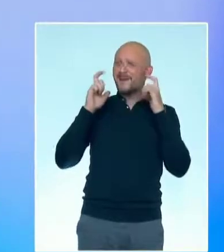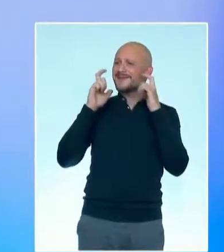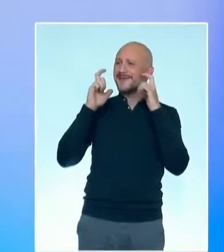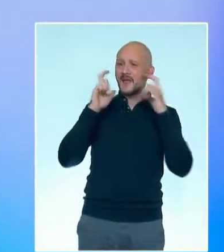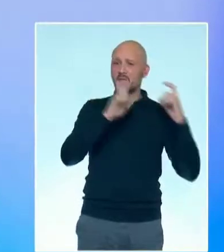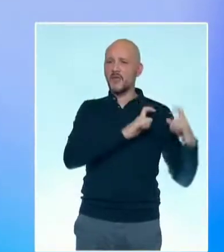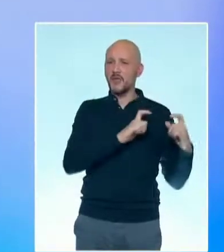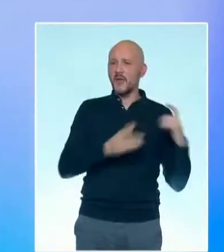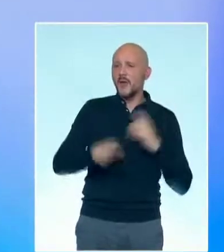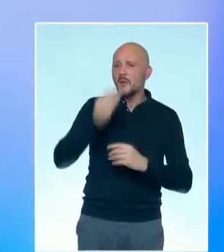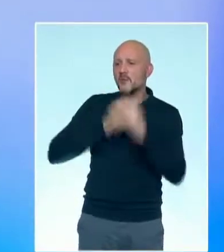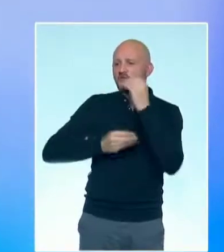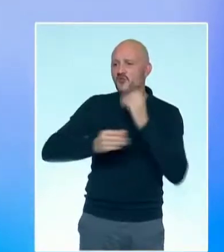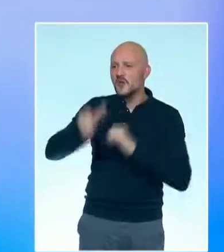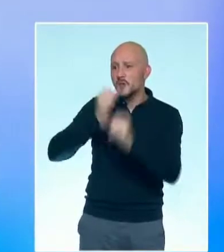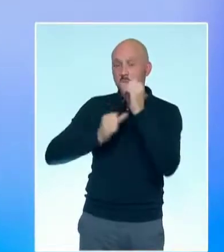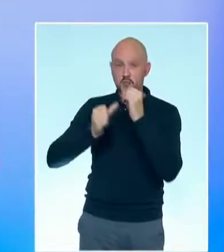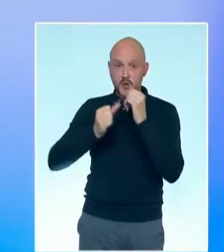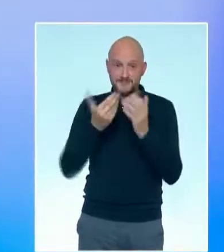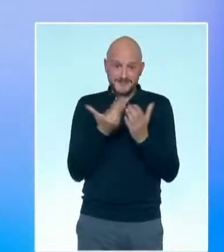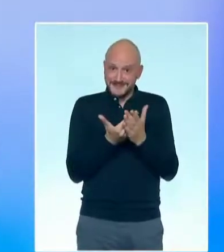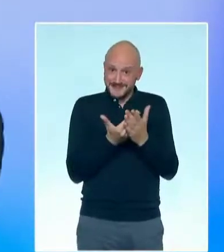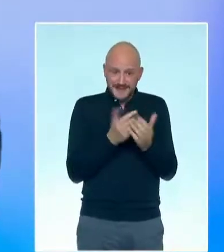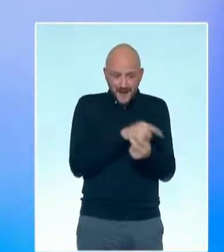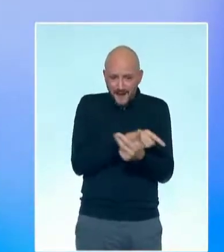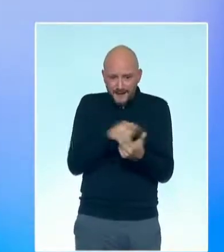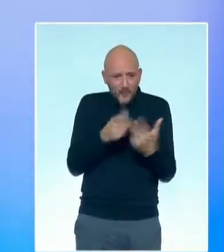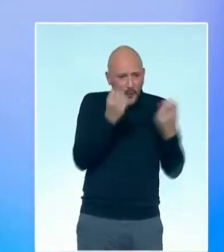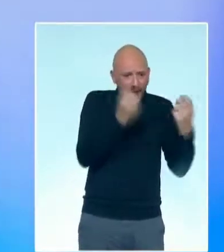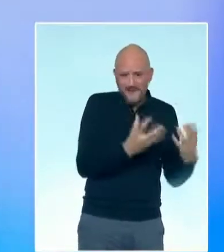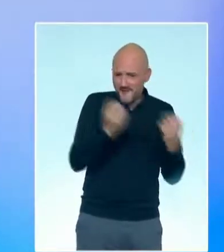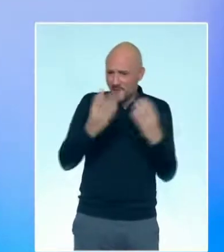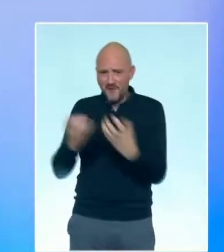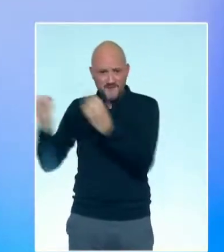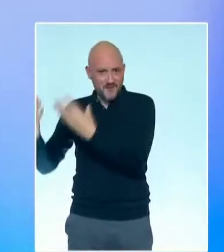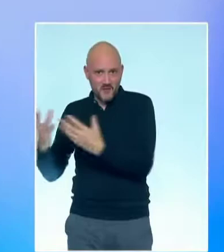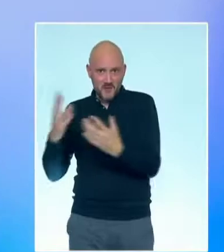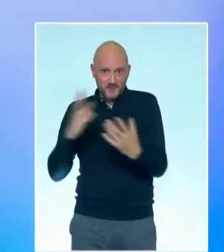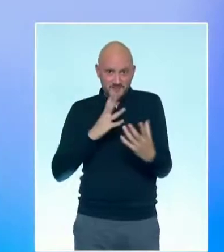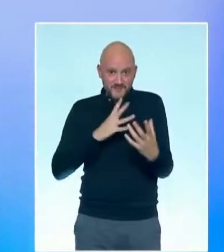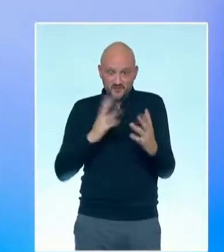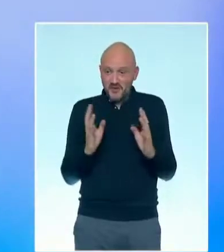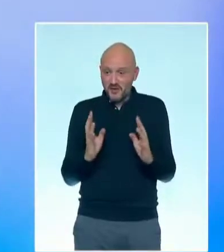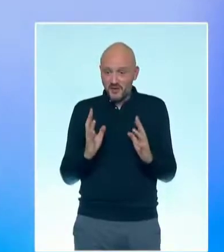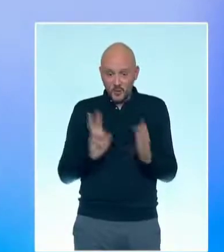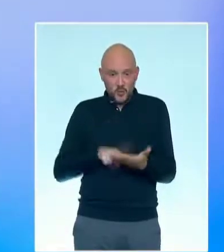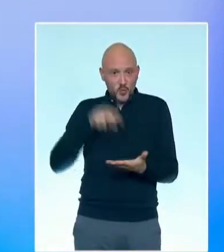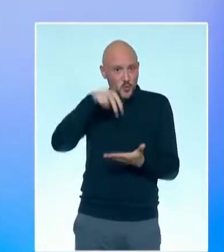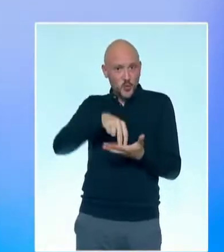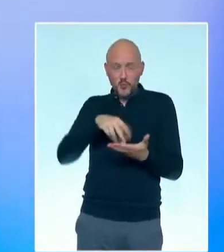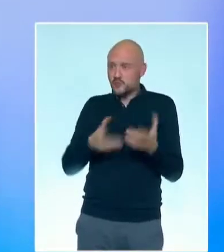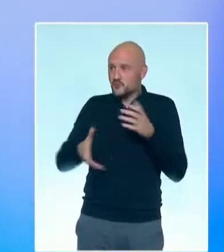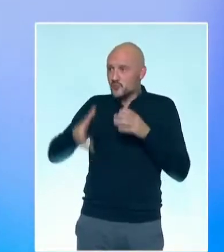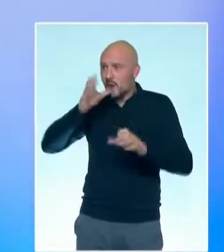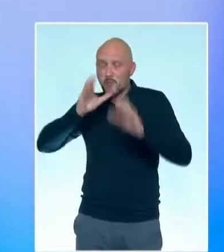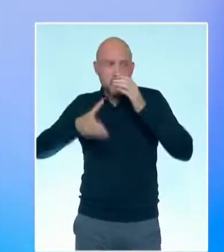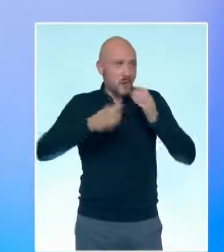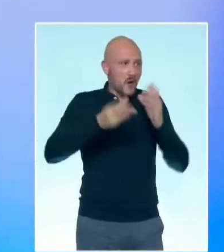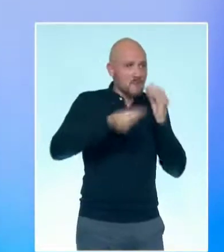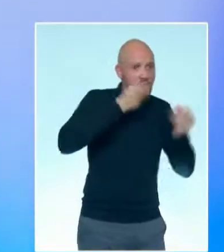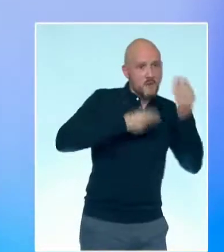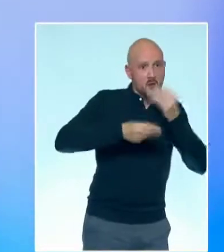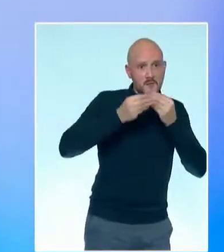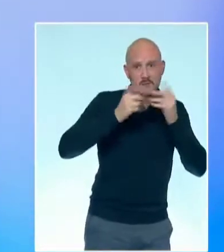manger. Dans ces événements, on est debout, on parle, enfin, vous voyez tout ça. Donc nous, notre décision qu'on prend, c'est faire de des dire, masques avec des